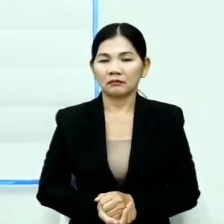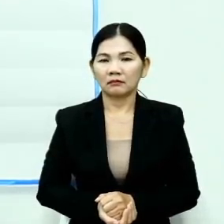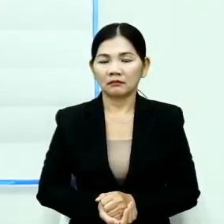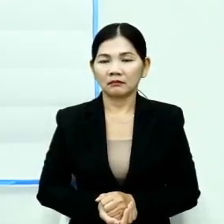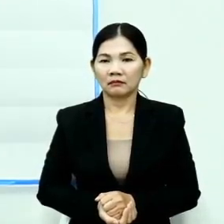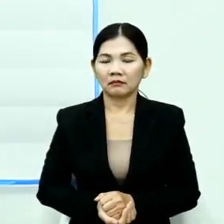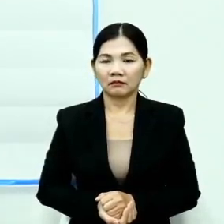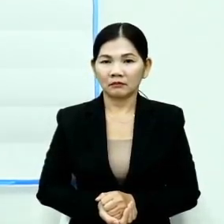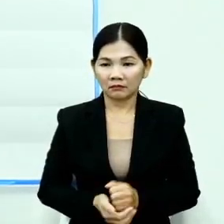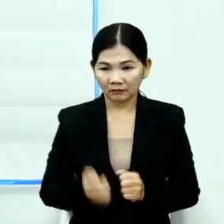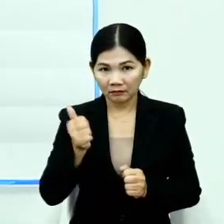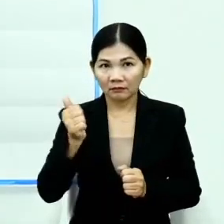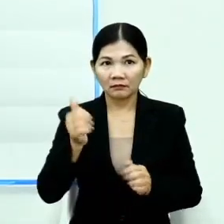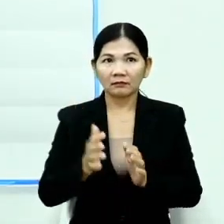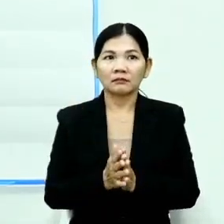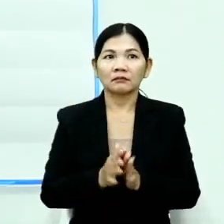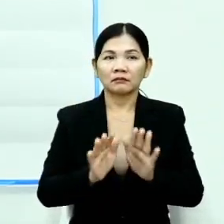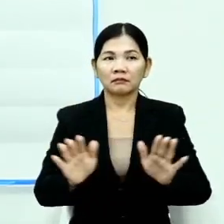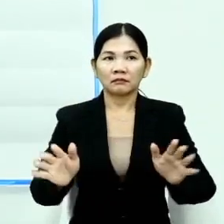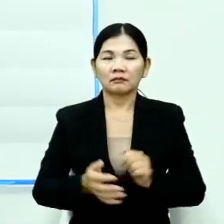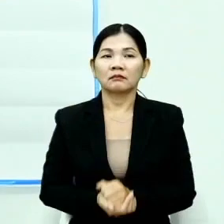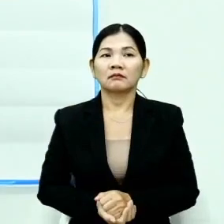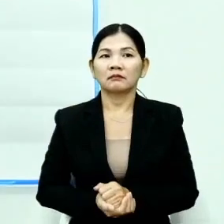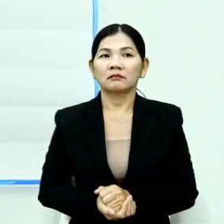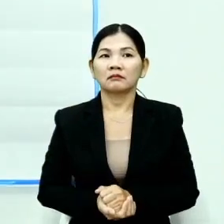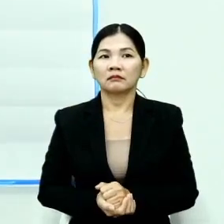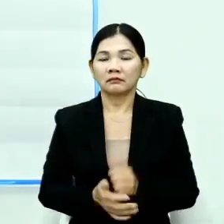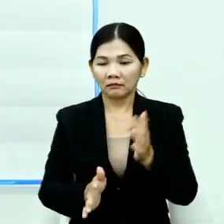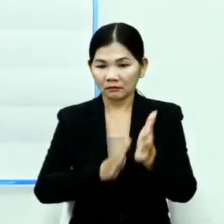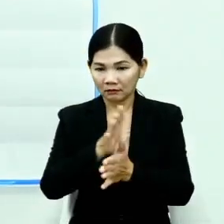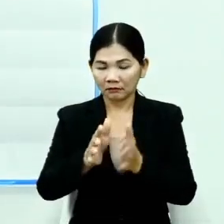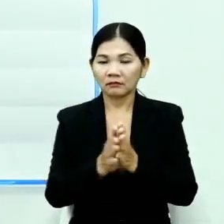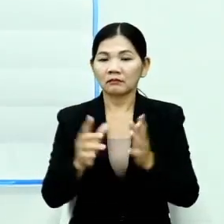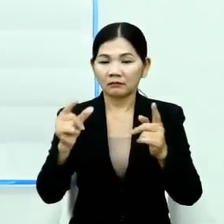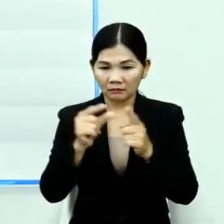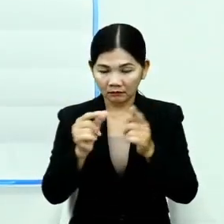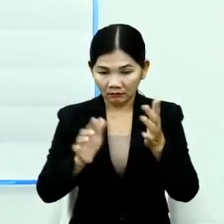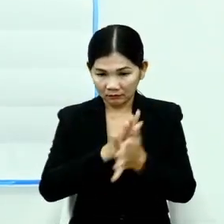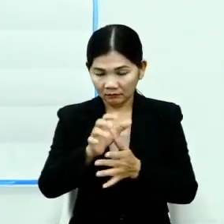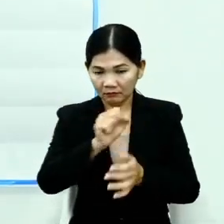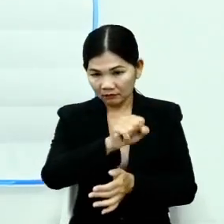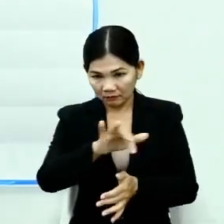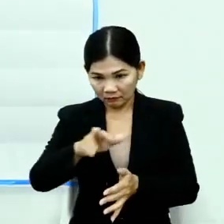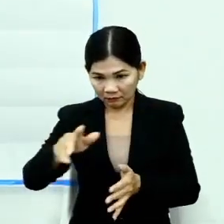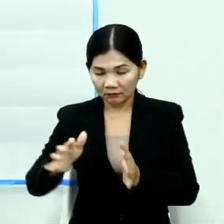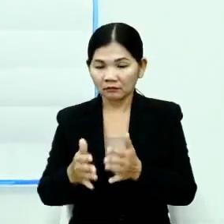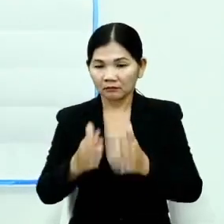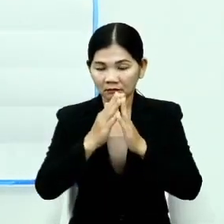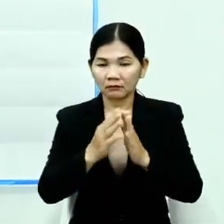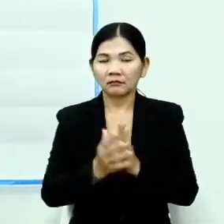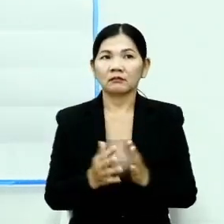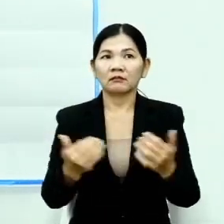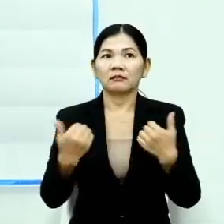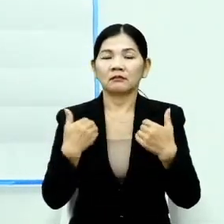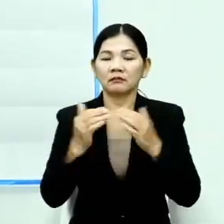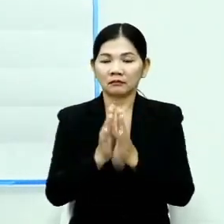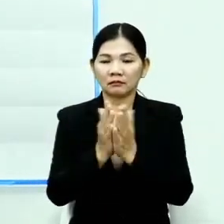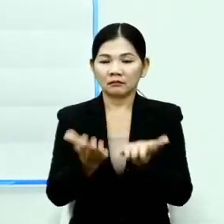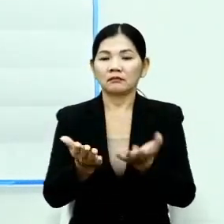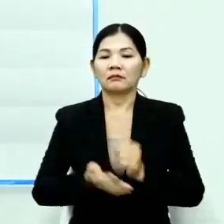ចាពូកែមែនតើកូនកូនរបស់អ្នកគ្រូអញ្ចឹងយើងបានបំពេញតួអក្សរដើម្បីបង្កើតពាក្យដែលមាននៅក្នុ